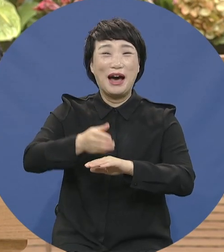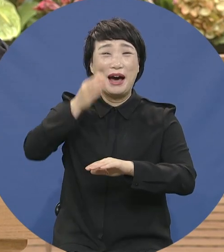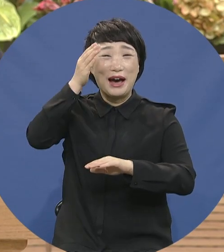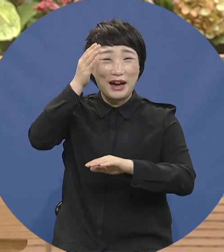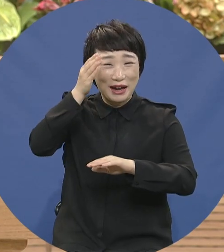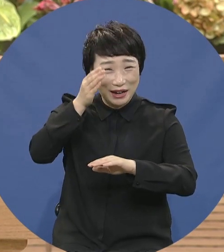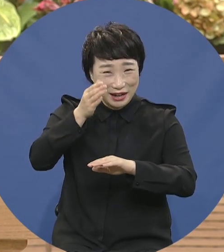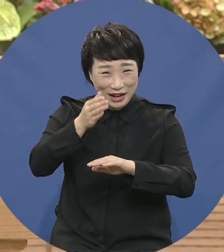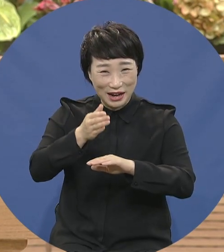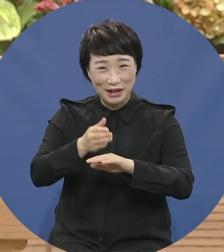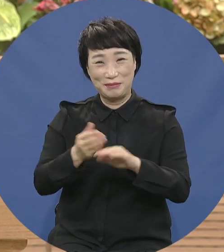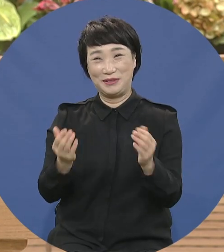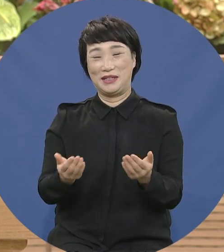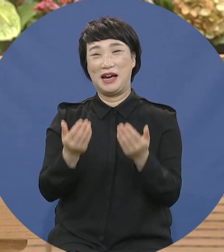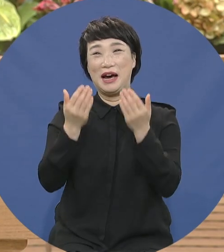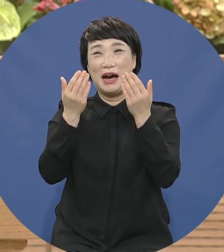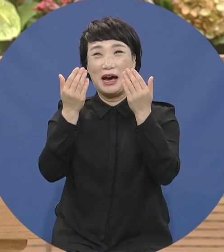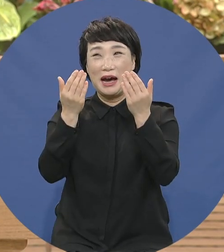감사합니다.